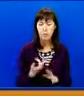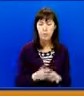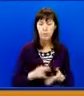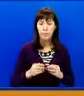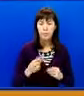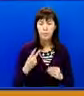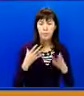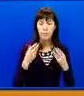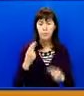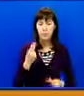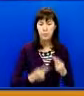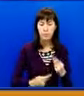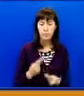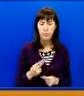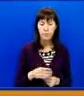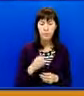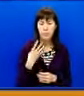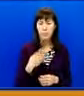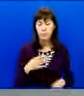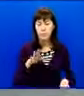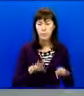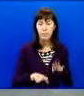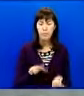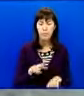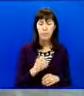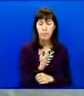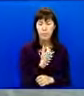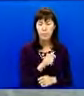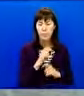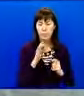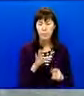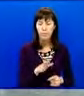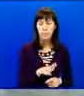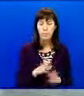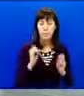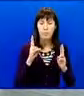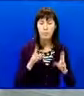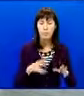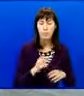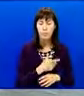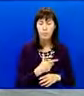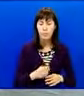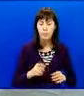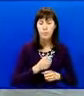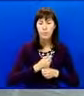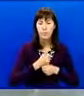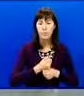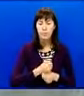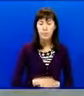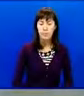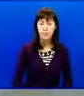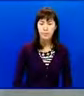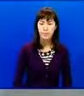итогам двухдневного турнира в 14 весовых категориях победителей наградили специальными дипломами и кубками.